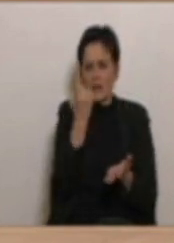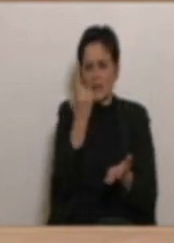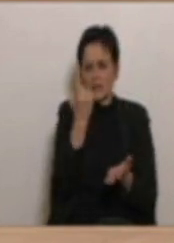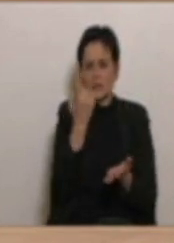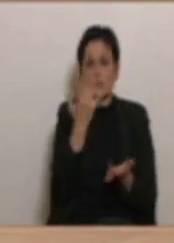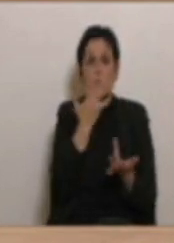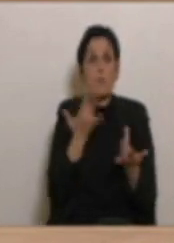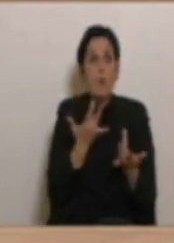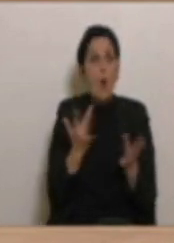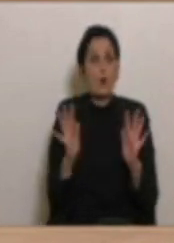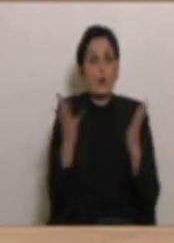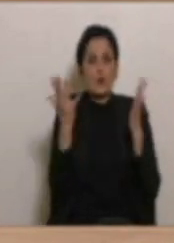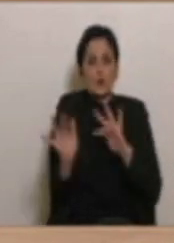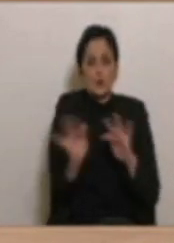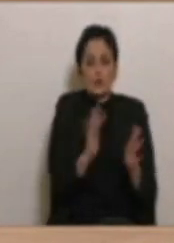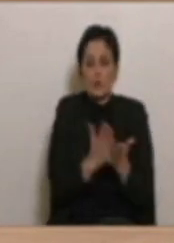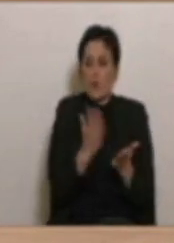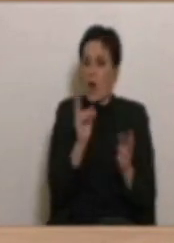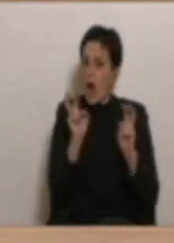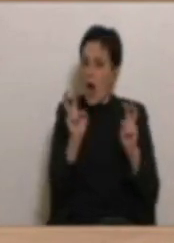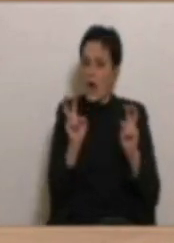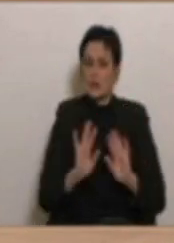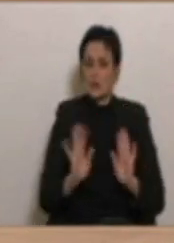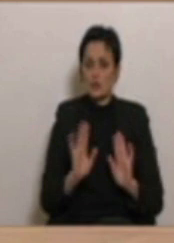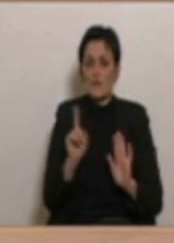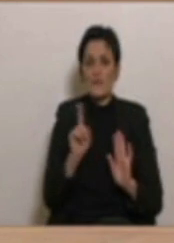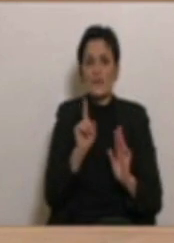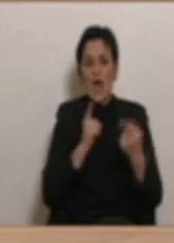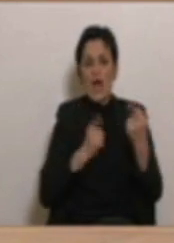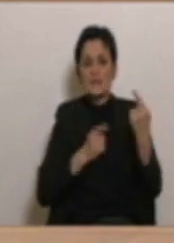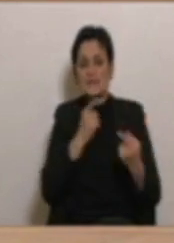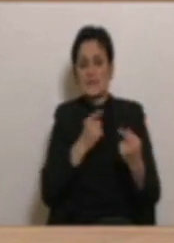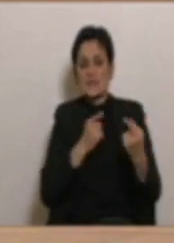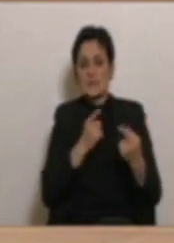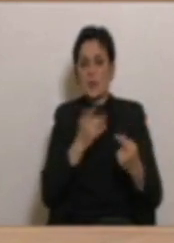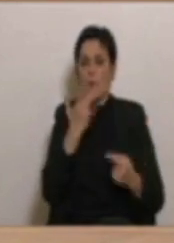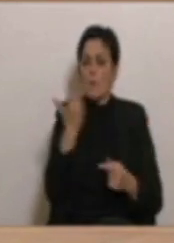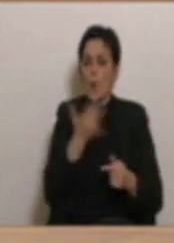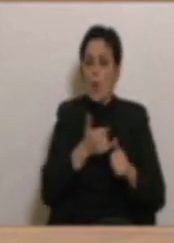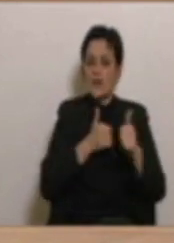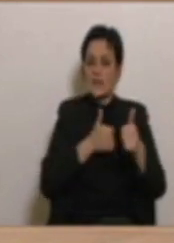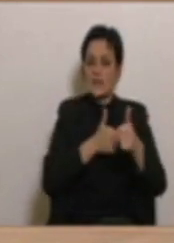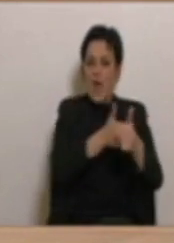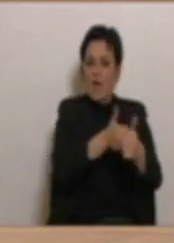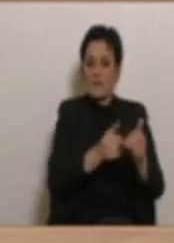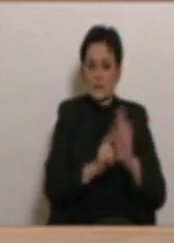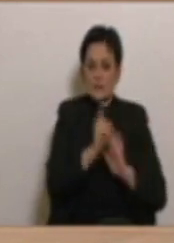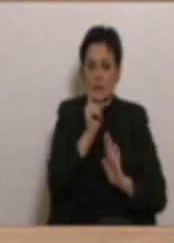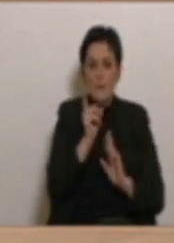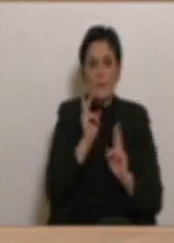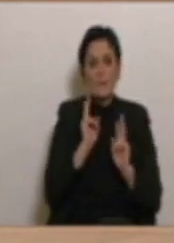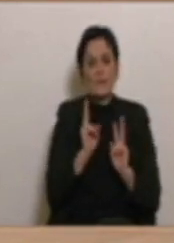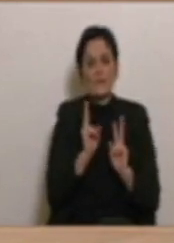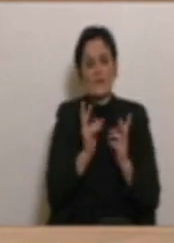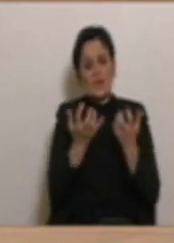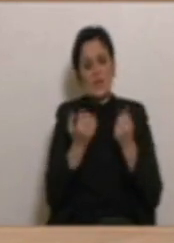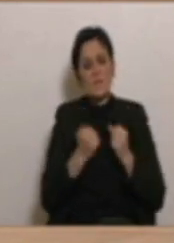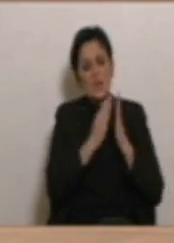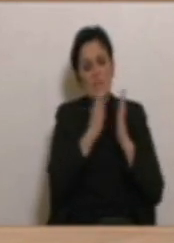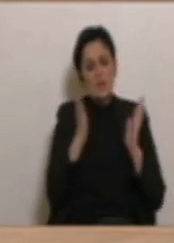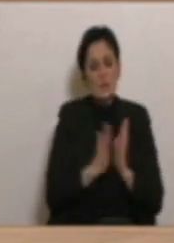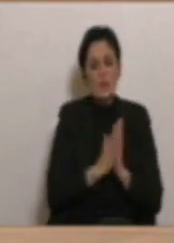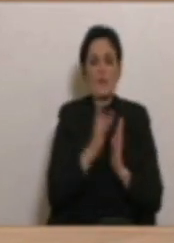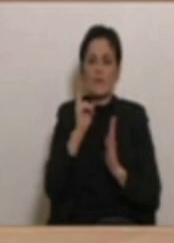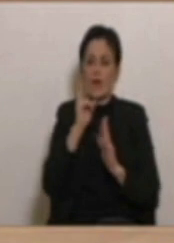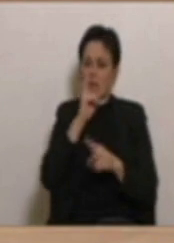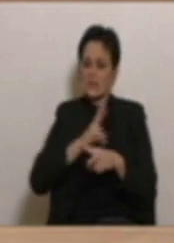მოვლენა და არნიშნავს იმას, რომ ვიღაცის წინააღმდეგ პოლიტიკური დევნა დაიწყება, ვიღაცა მიიღებს ყველაფერს და ვიღაცა დაკარგავს